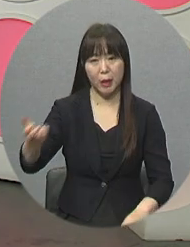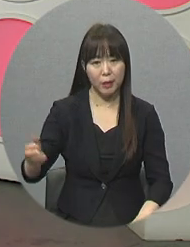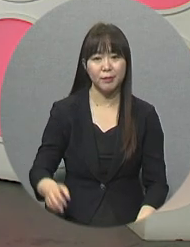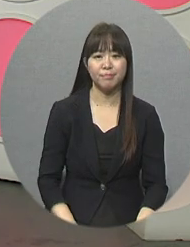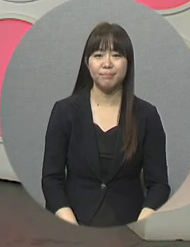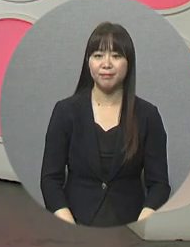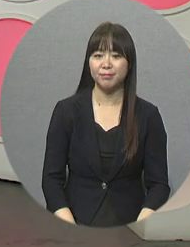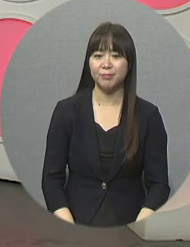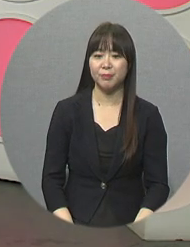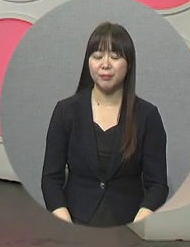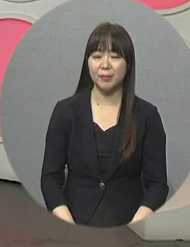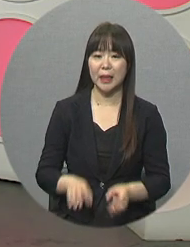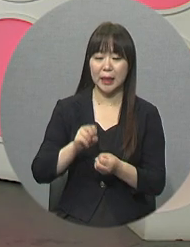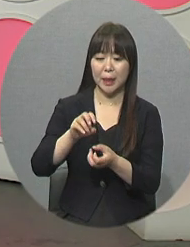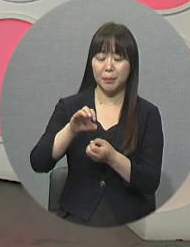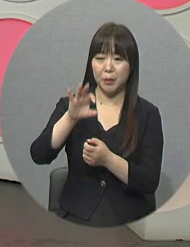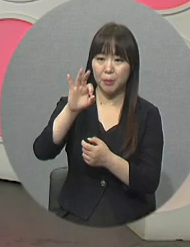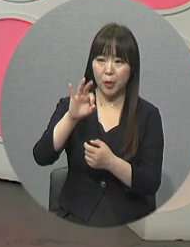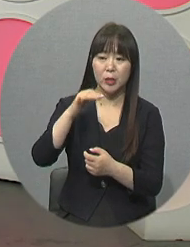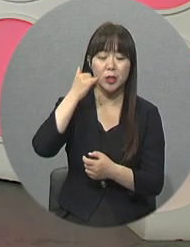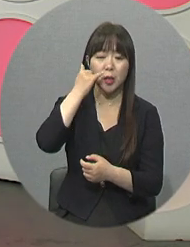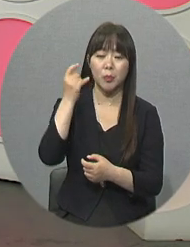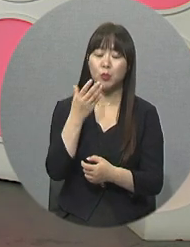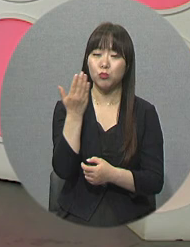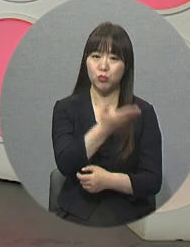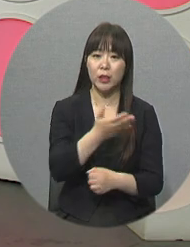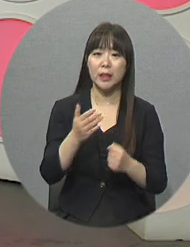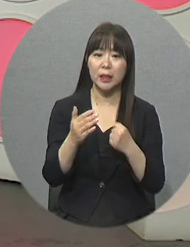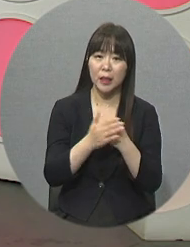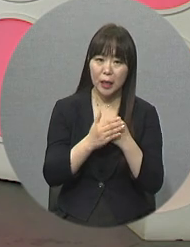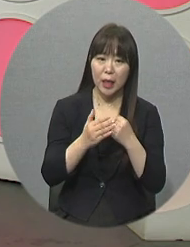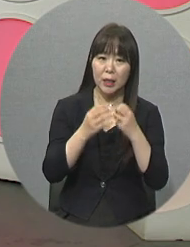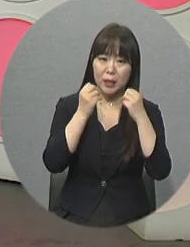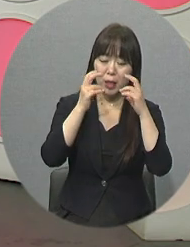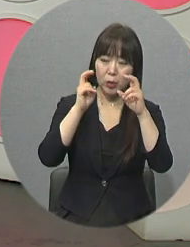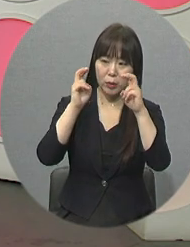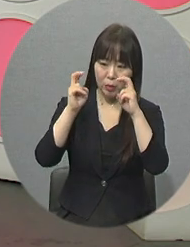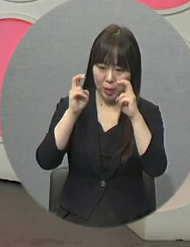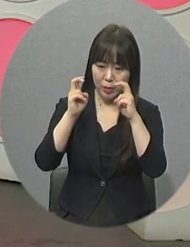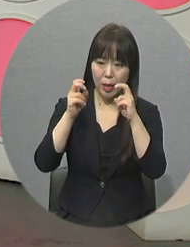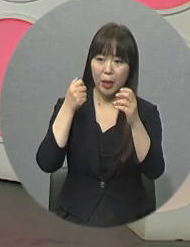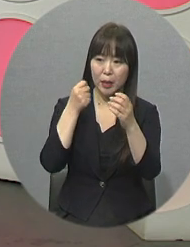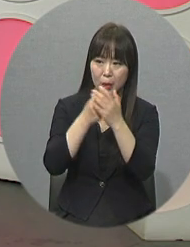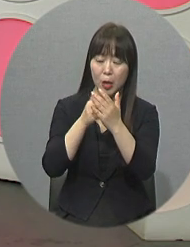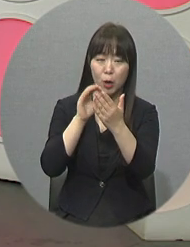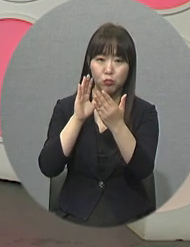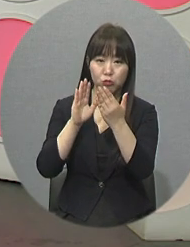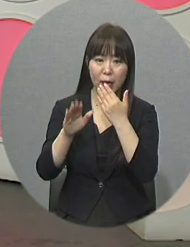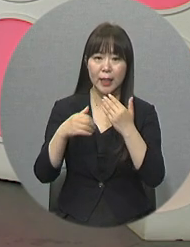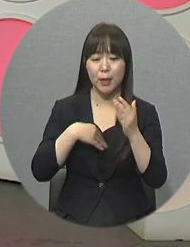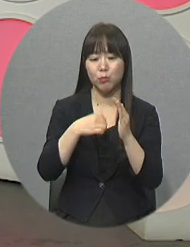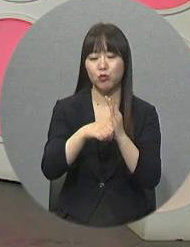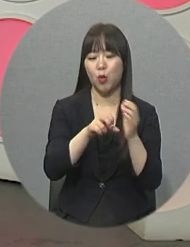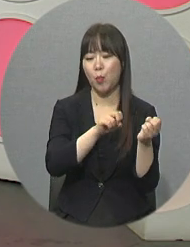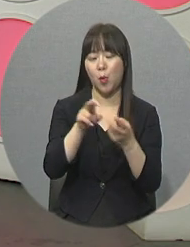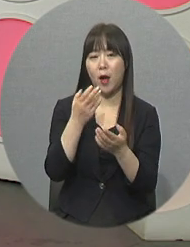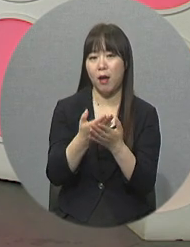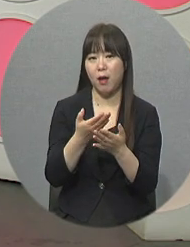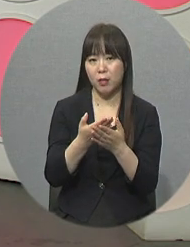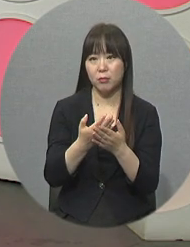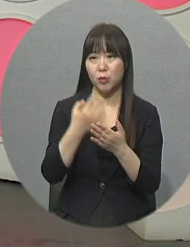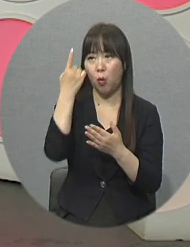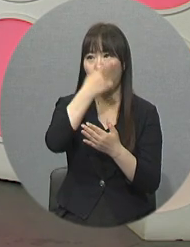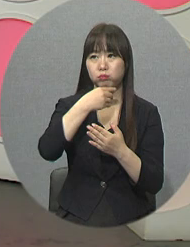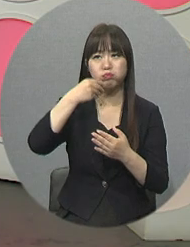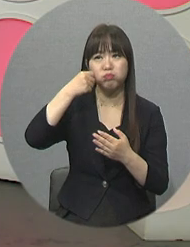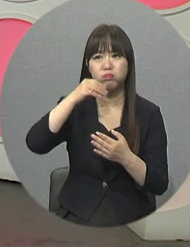그러면서 택배비와 연락처를 남길 테니 새 직장이 정해지면 짐을 보내달라고 부탁을 했고 겨우